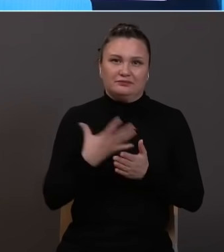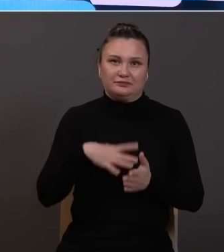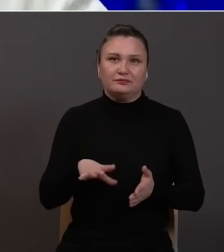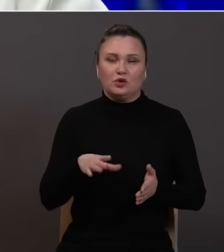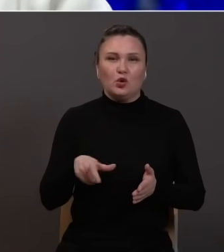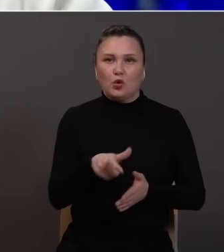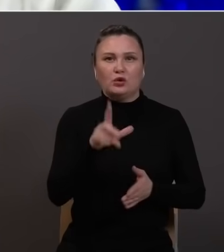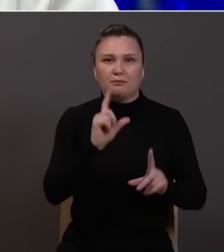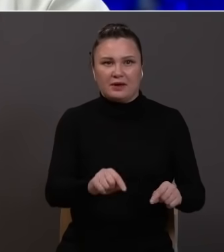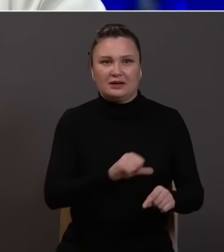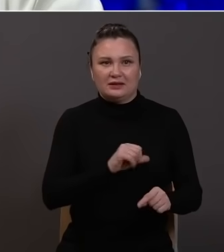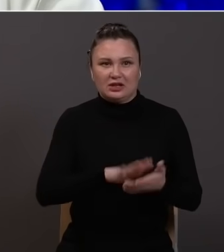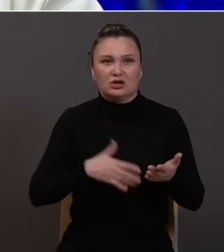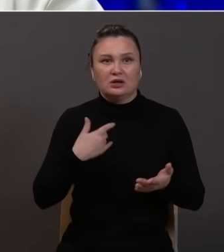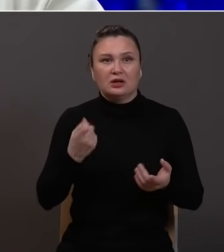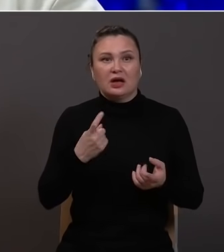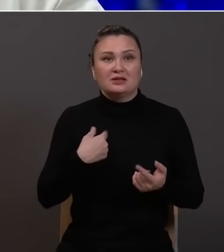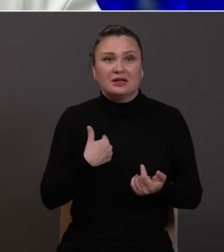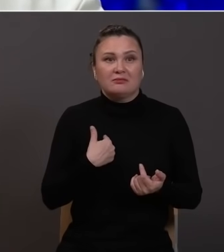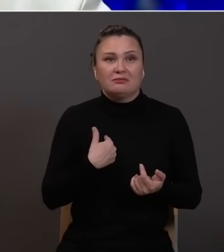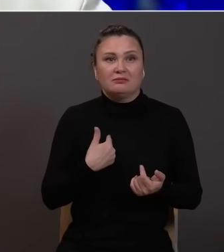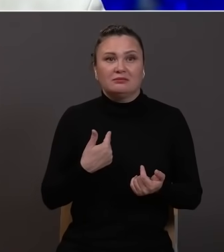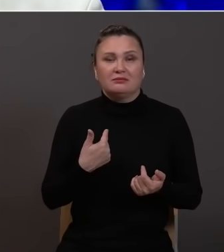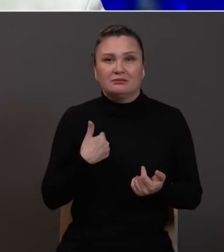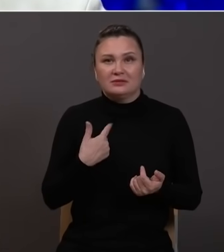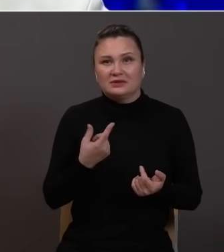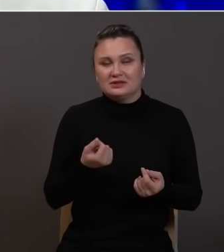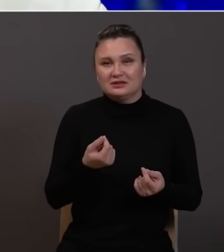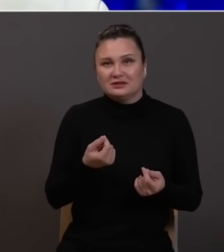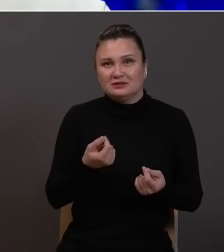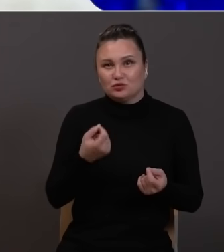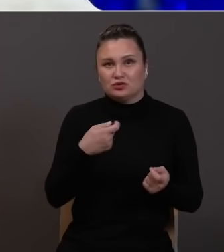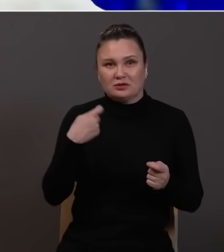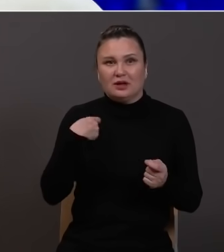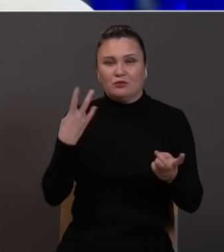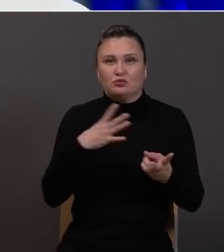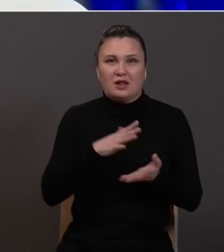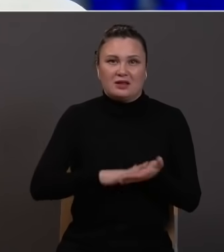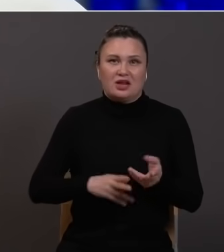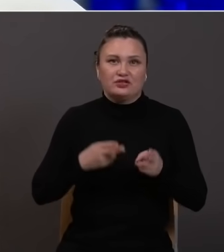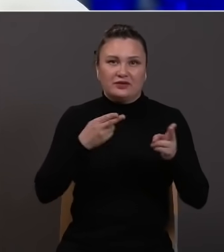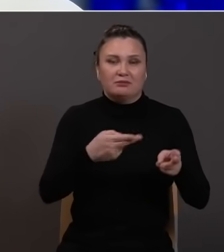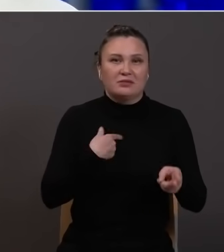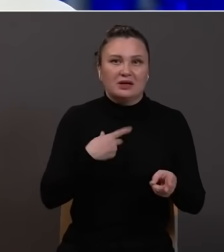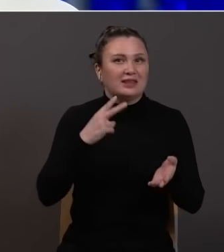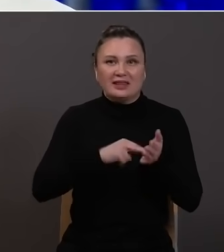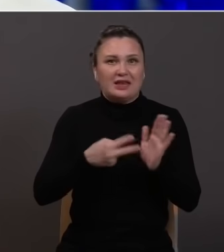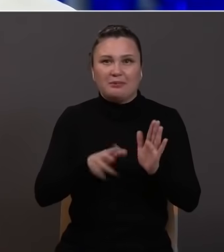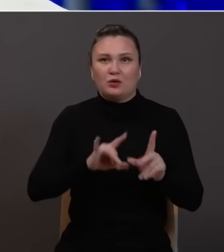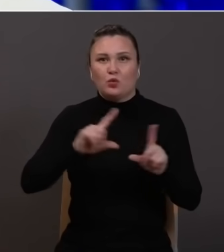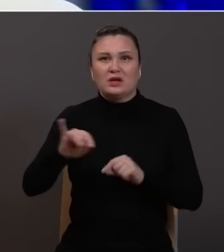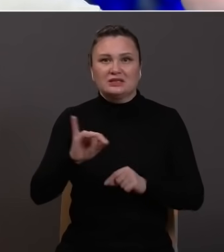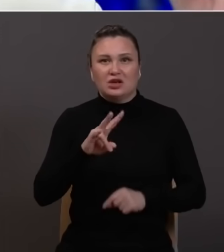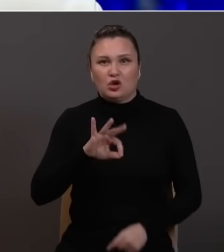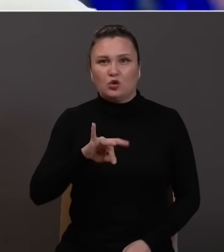поехать дальше. Но раз уж нам здесь, так скажем, мы зачетерили немножко, то нужно было дальше выезжать. И мы не планировали выезжать из